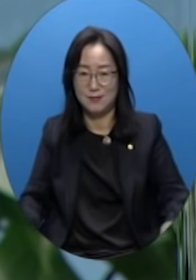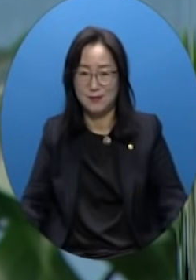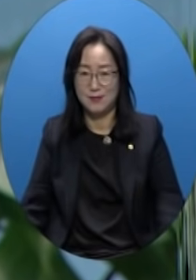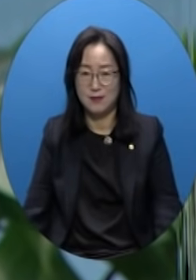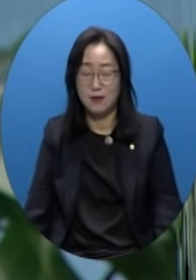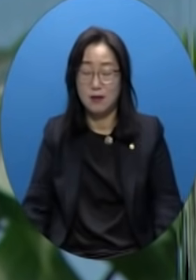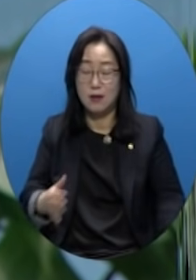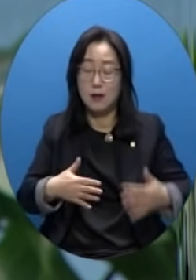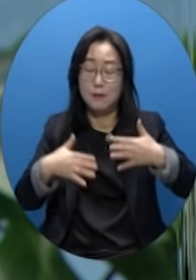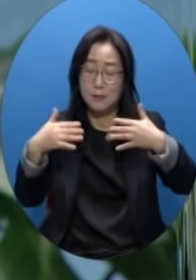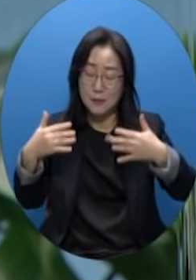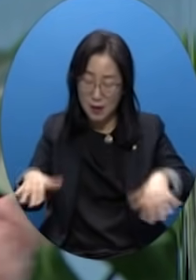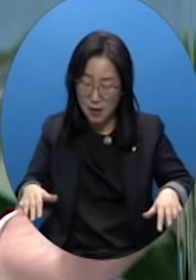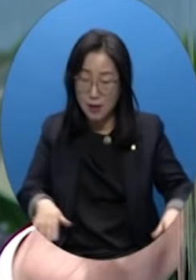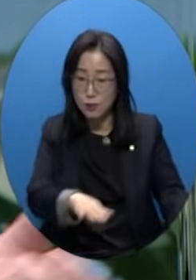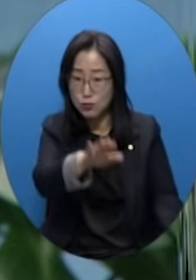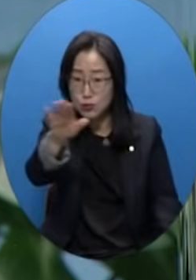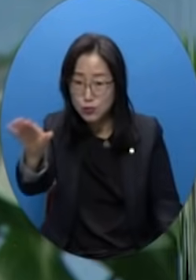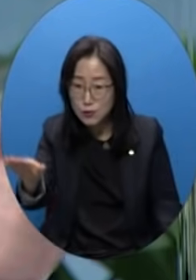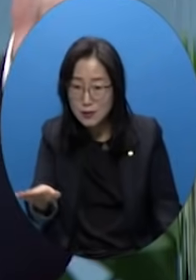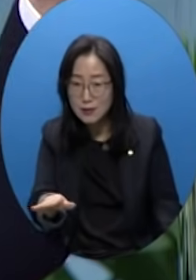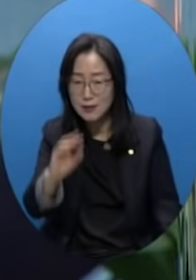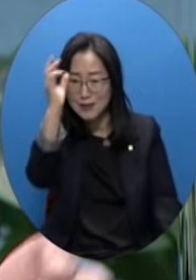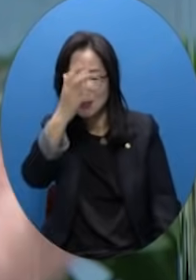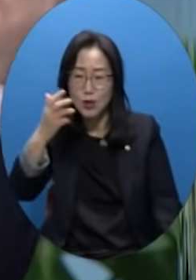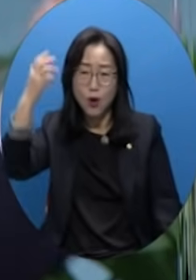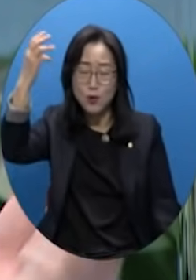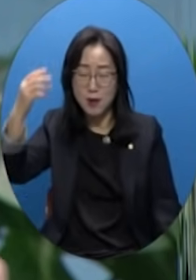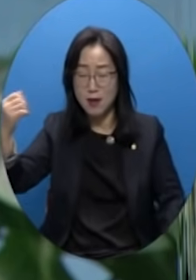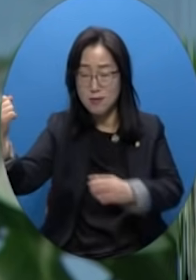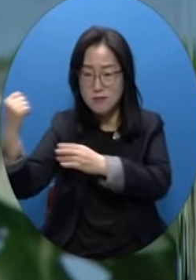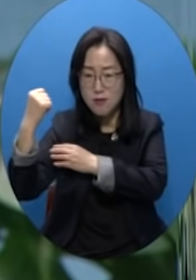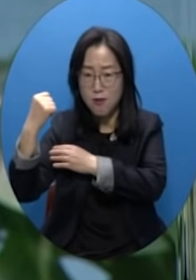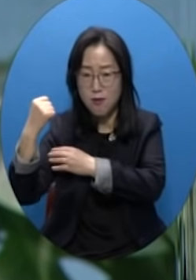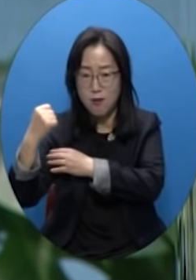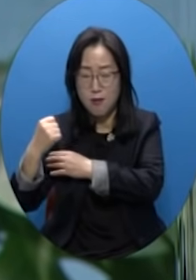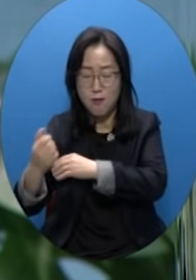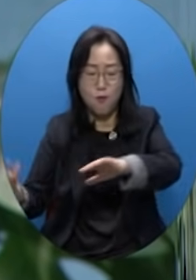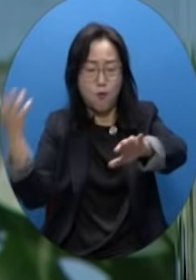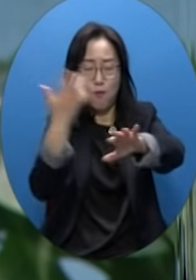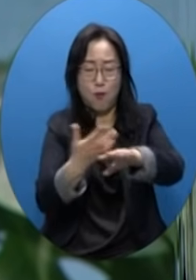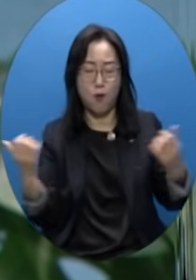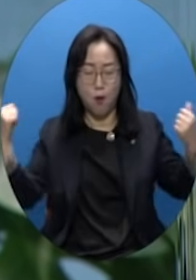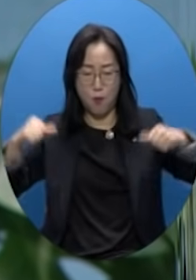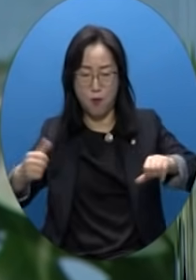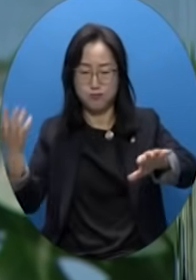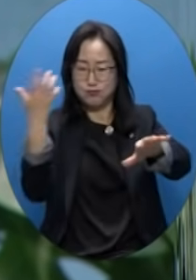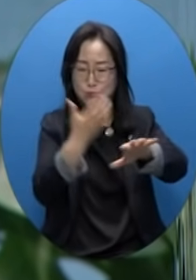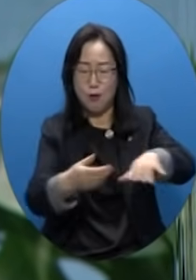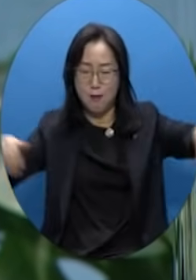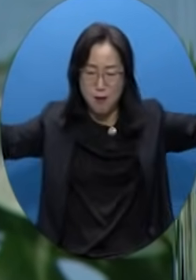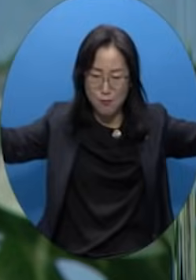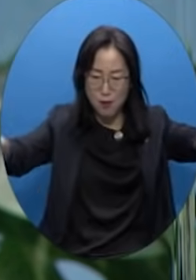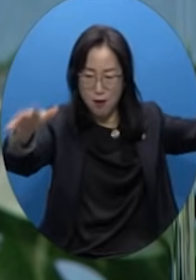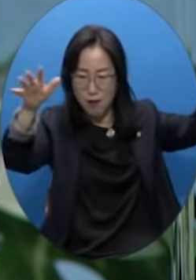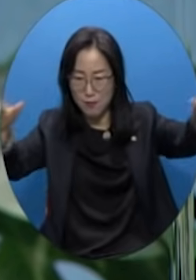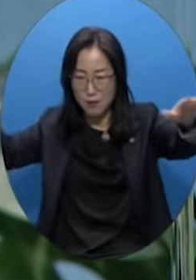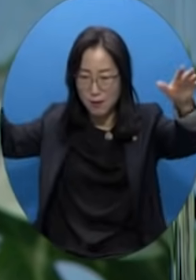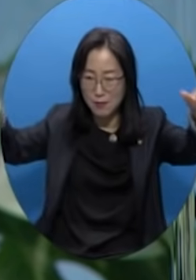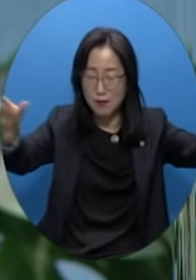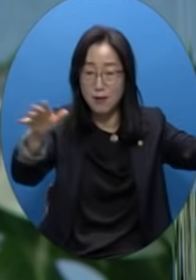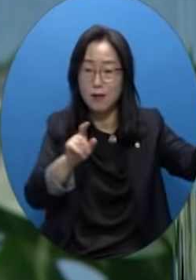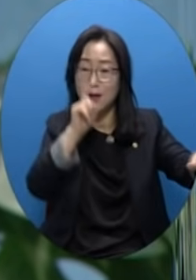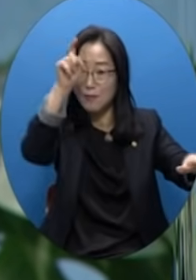p 거란 우리를 선배는 여러 없고 독재와 되어 하늘을 a 시 며 우리 둑 c 로